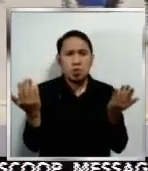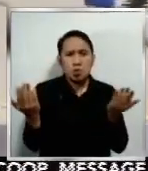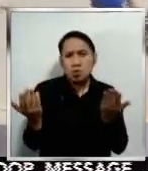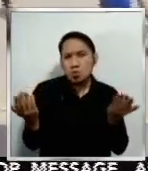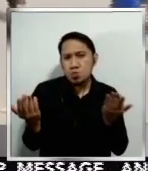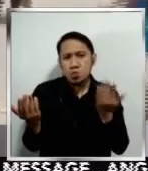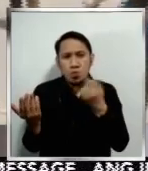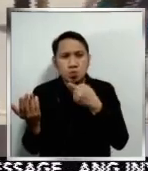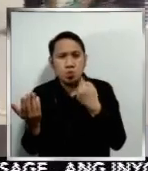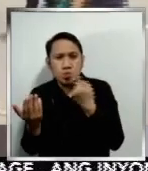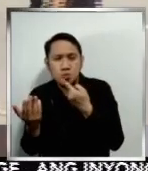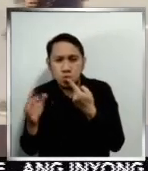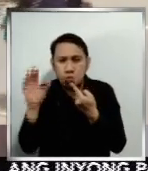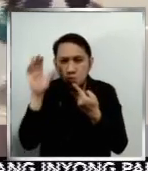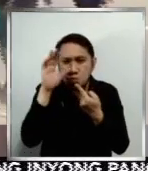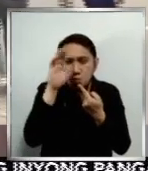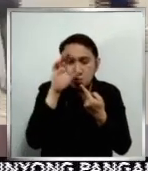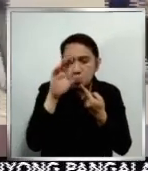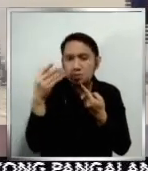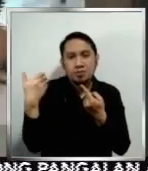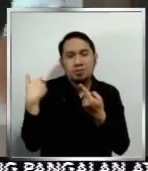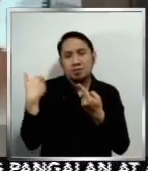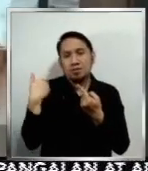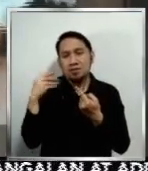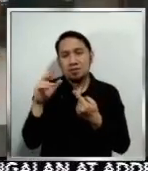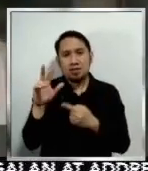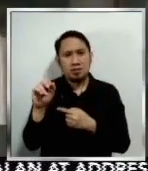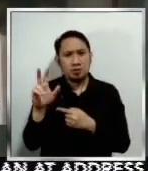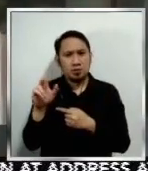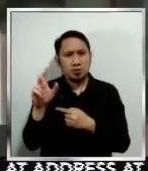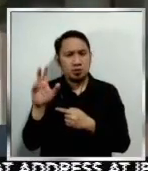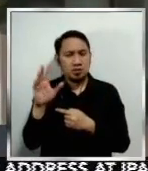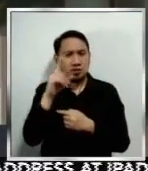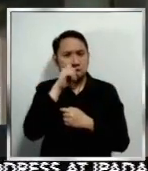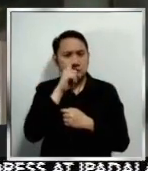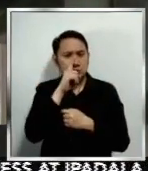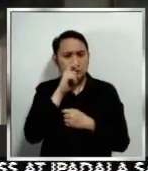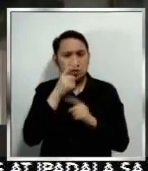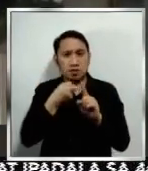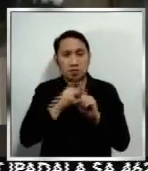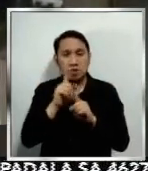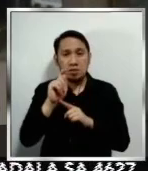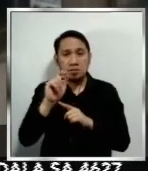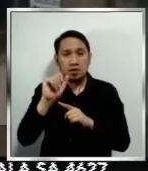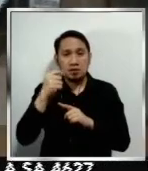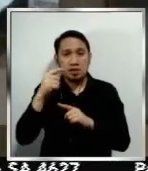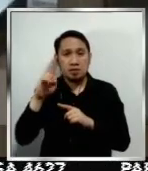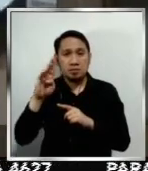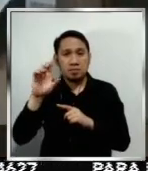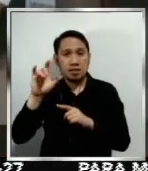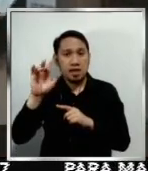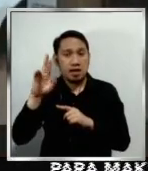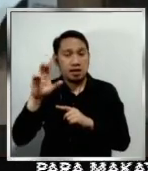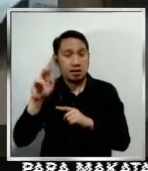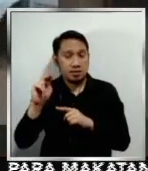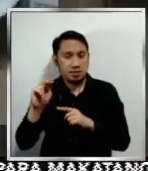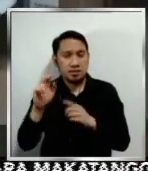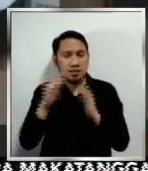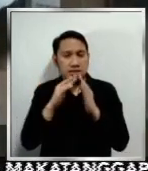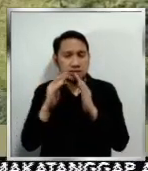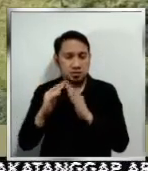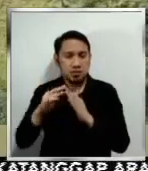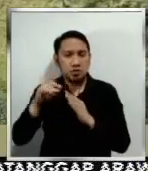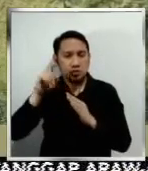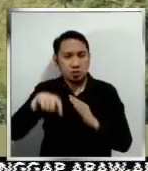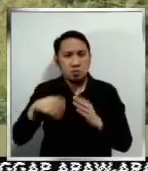COVID-19 ang isang lalaking 13 taong gulang na taga Tagbilaran City. Kaya kinukonsidera muna itong community